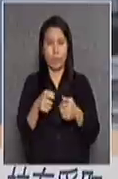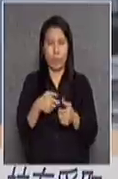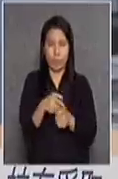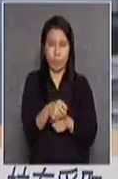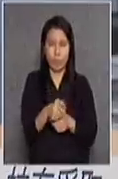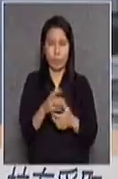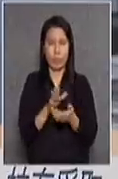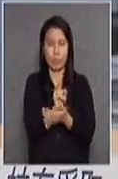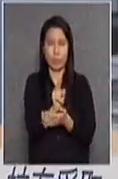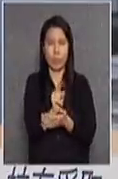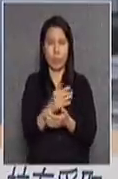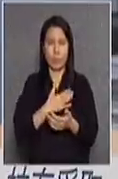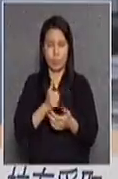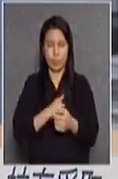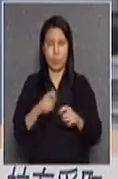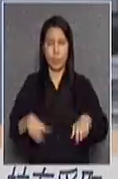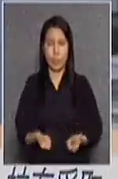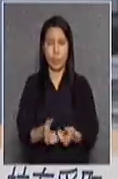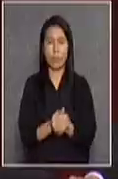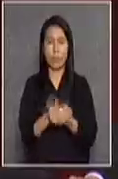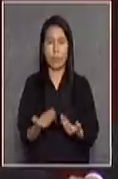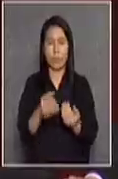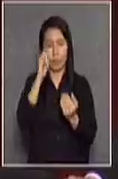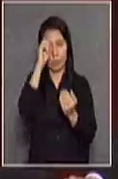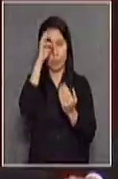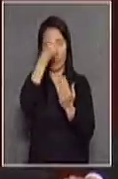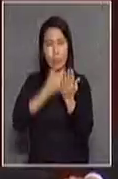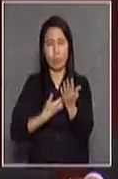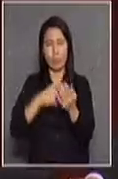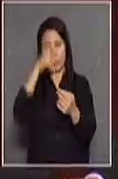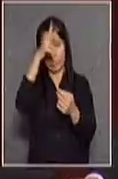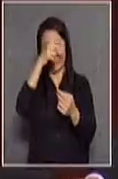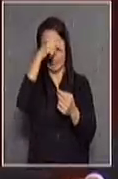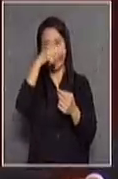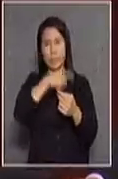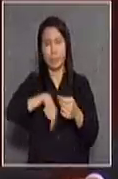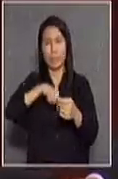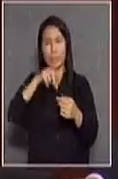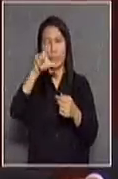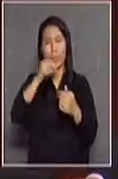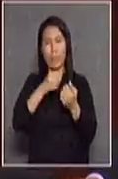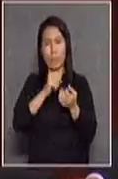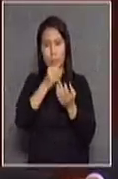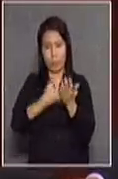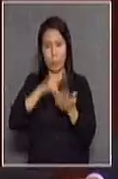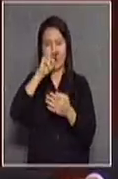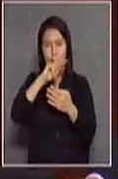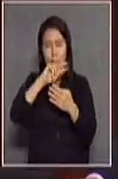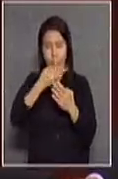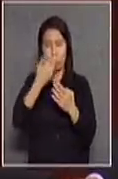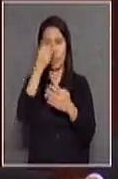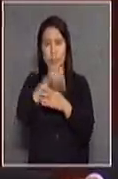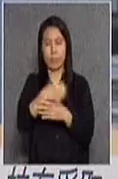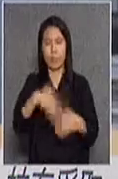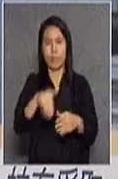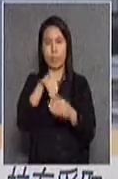年預算開支。 現在各位提出的待決議題是梁國雄議員動議的修正案，予以通過。現在付諸表決。